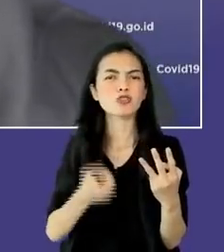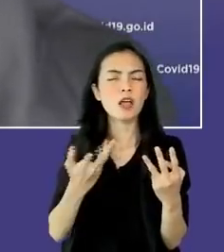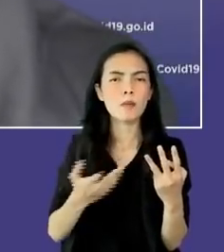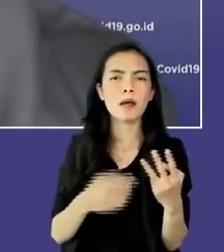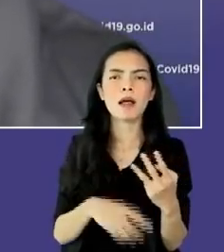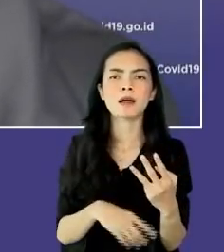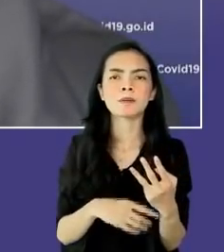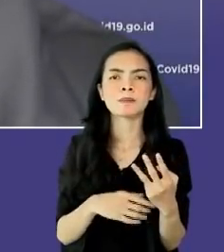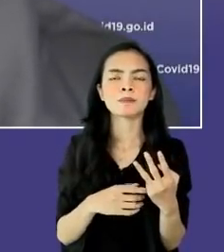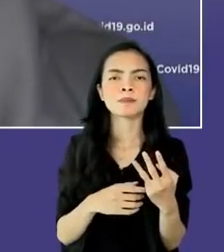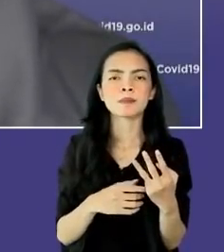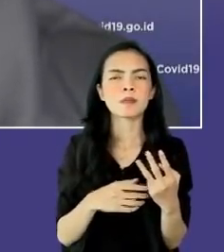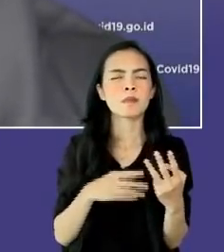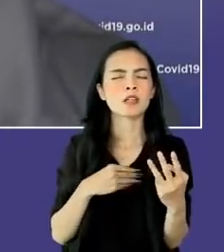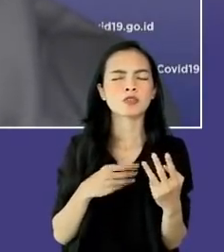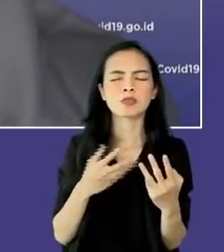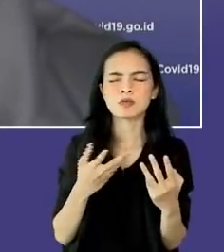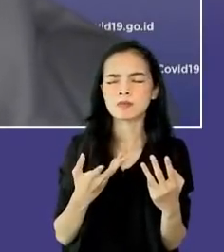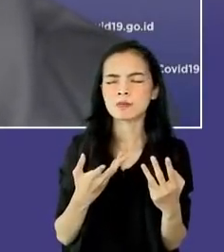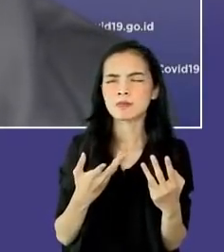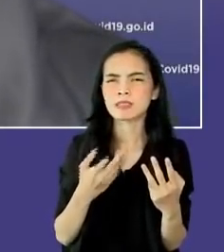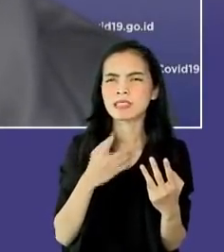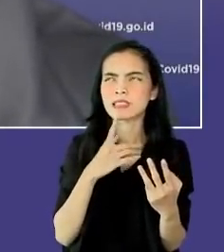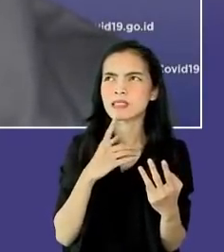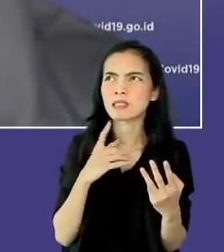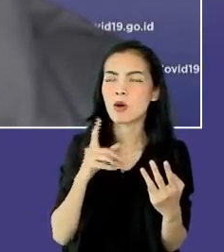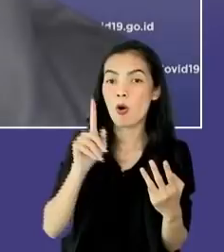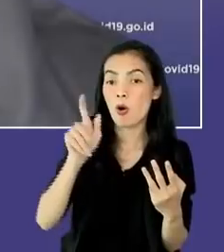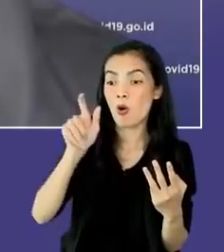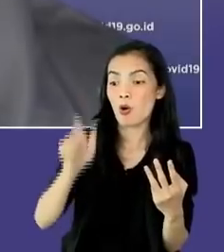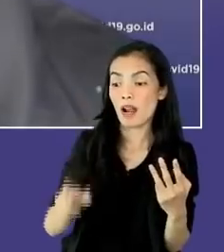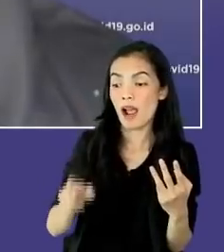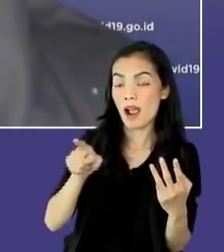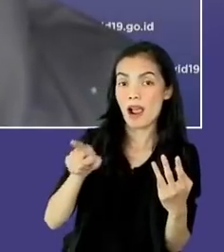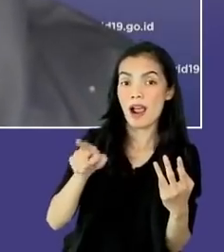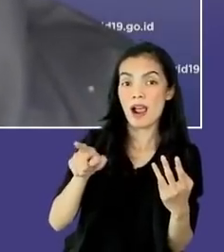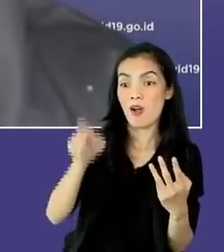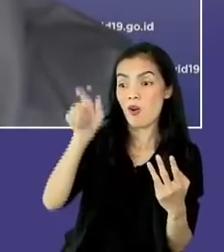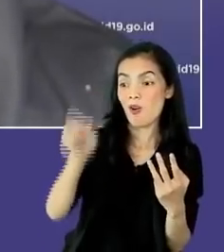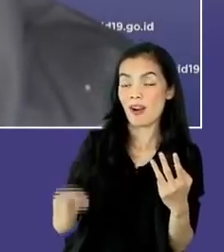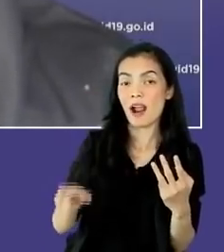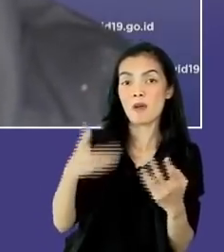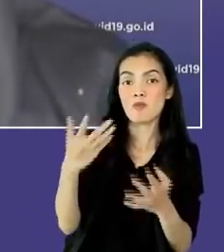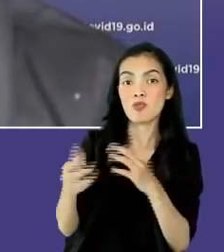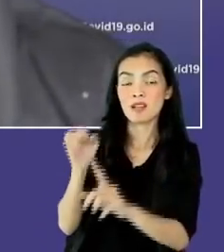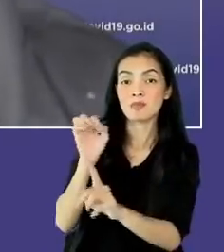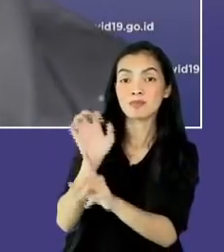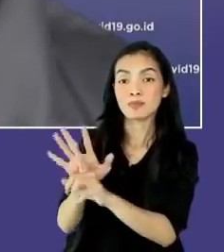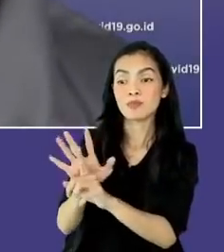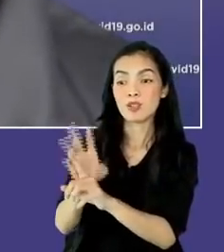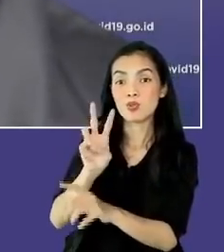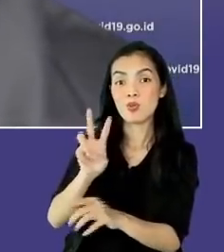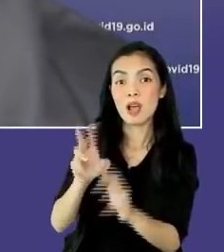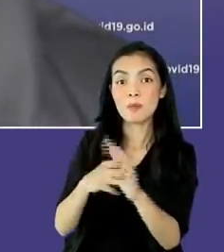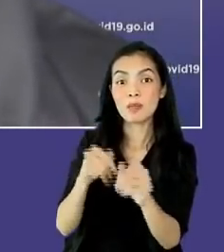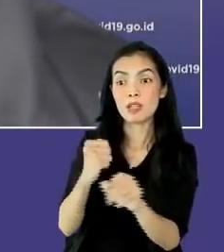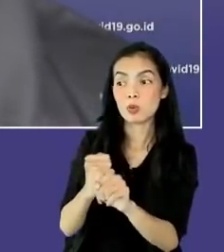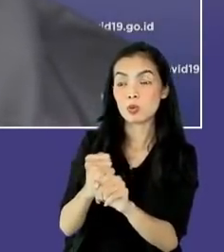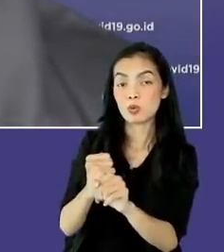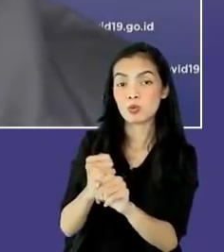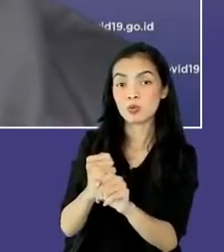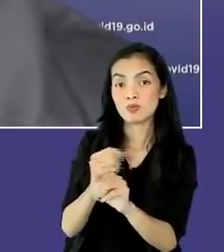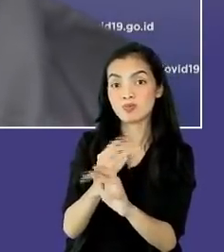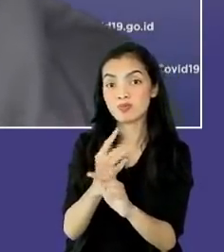ya, dalam artian misalnya tadi, apakah seseorang yang mungkin dia sudah terinfeksi 2 pekan lalu, apakah pada